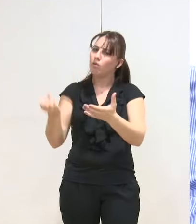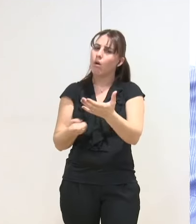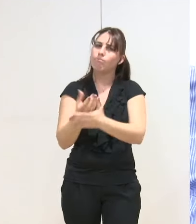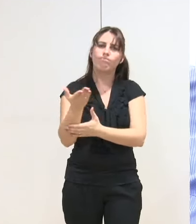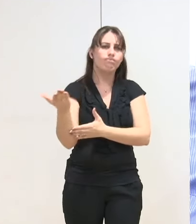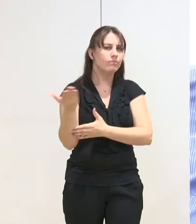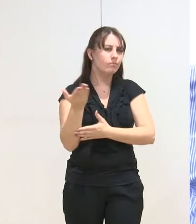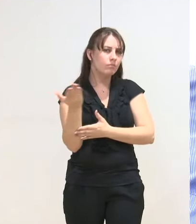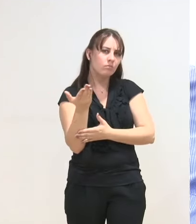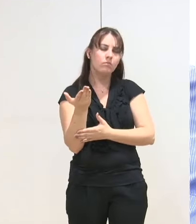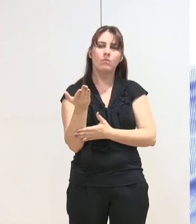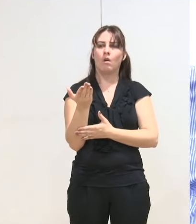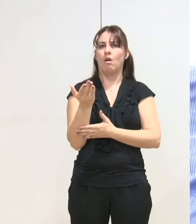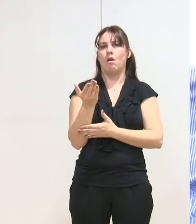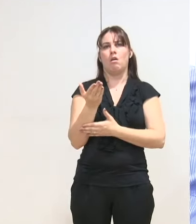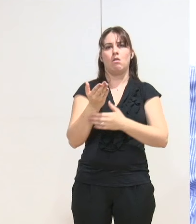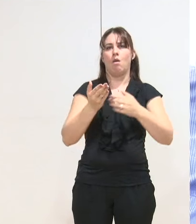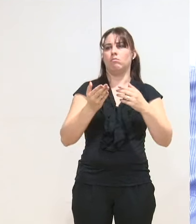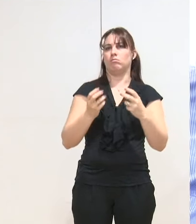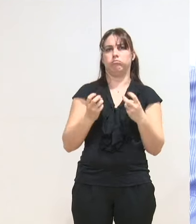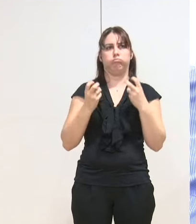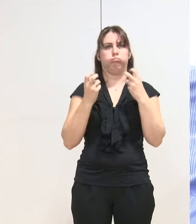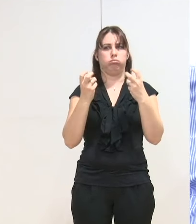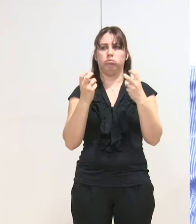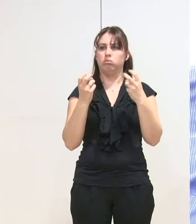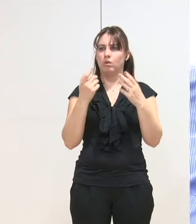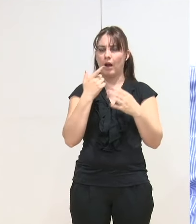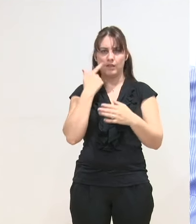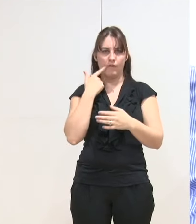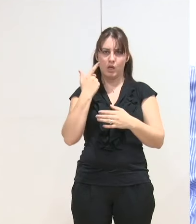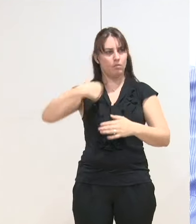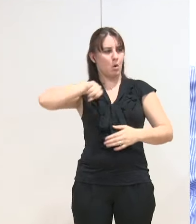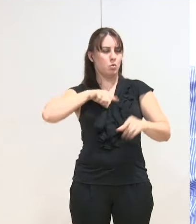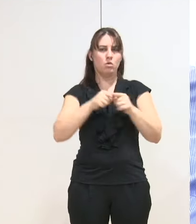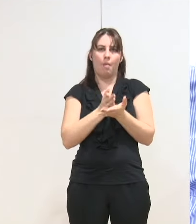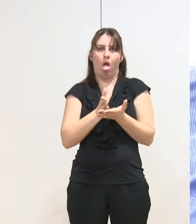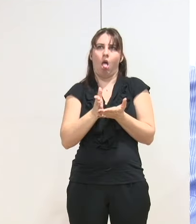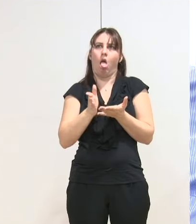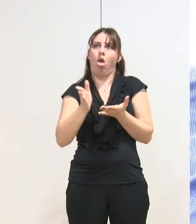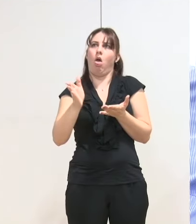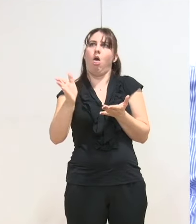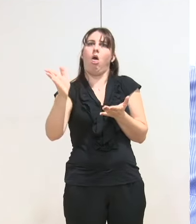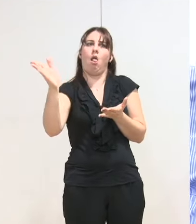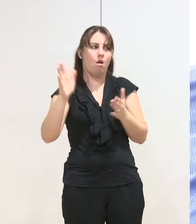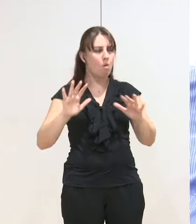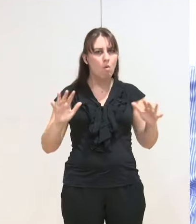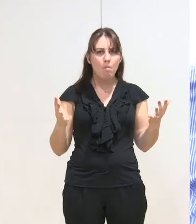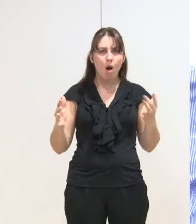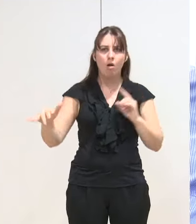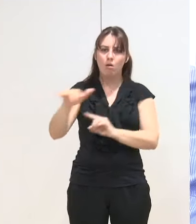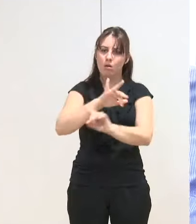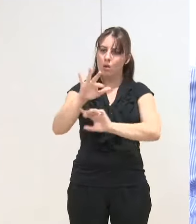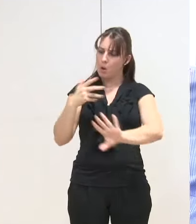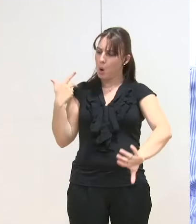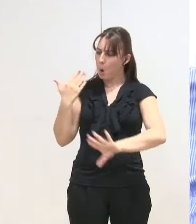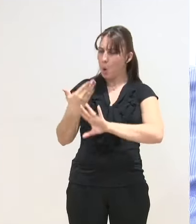que cette dérive en tous les cas c'est ainsi que nous la qualifions se fait dans un contexte